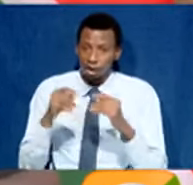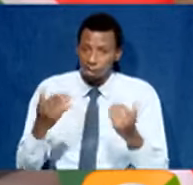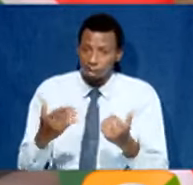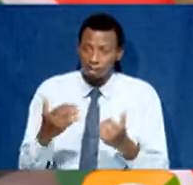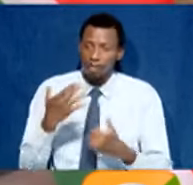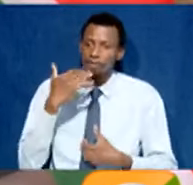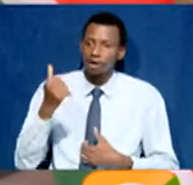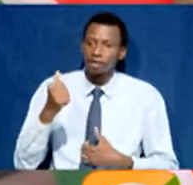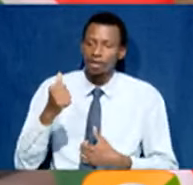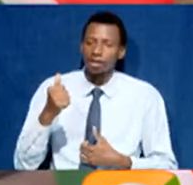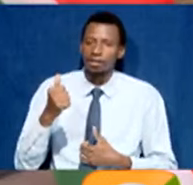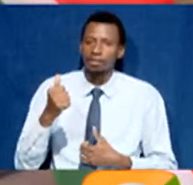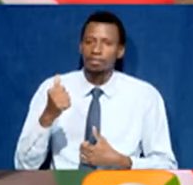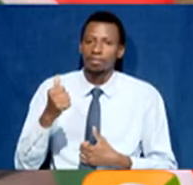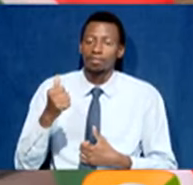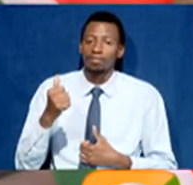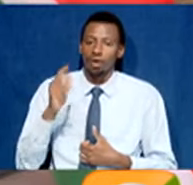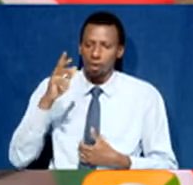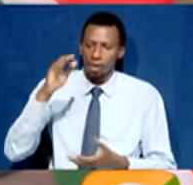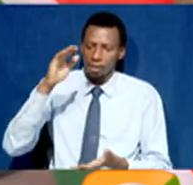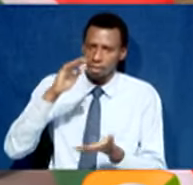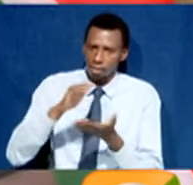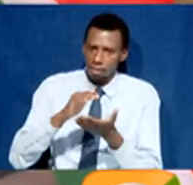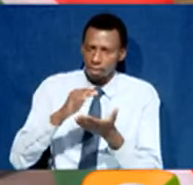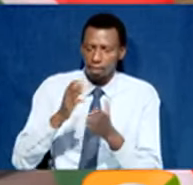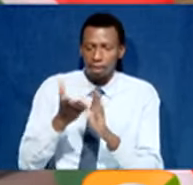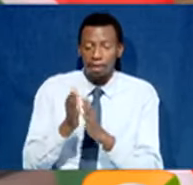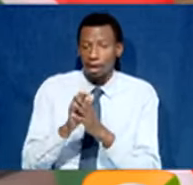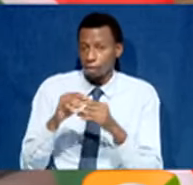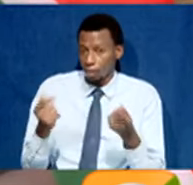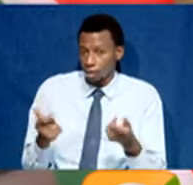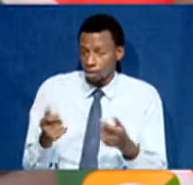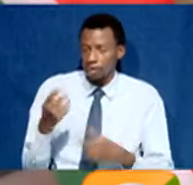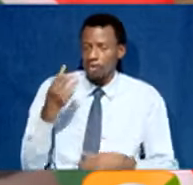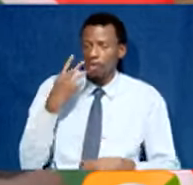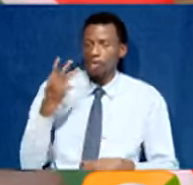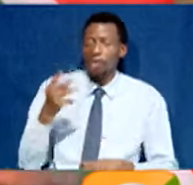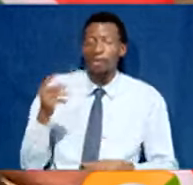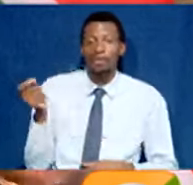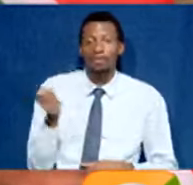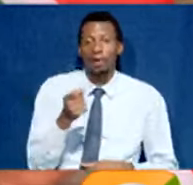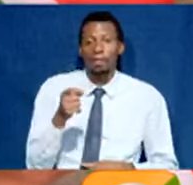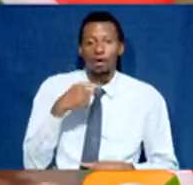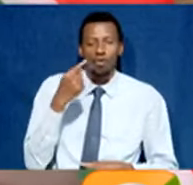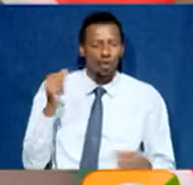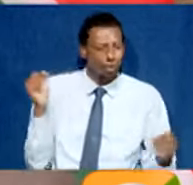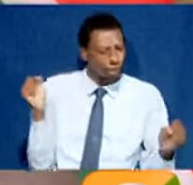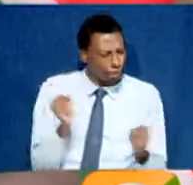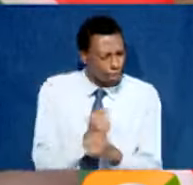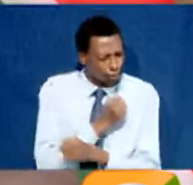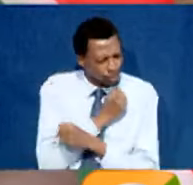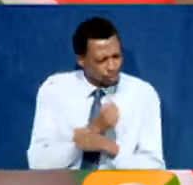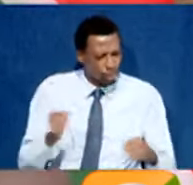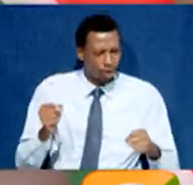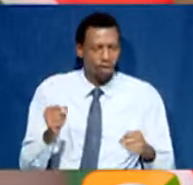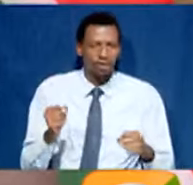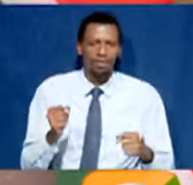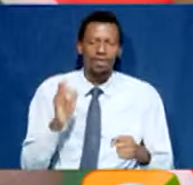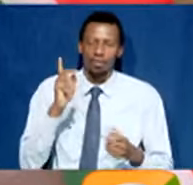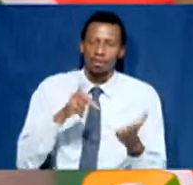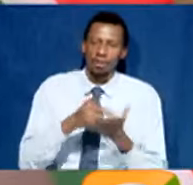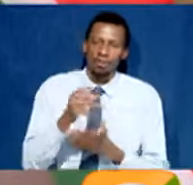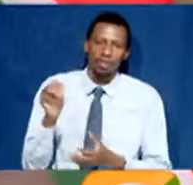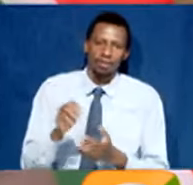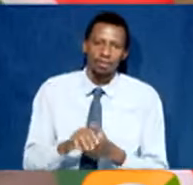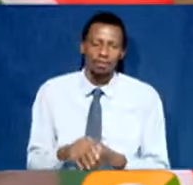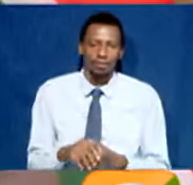tutawapunguzia shilingi 300 kwa mwezi. Na wale hawana uwezo kabisa tutawalipia. Na jambo lingine la muhimu